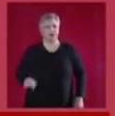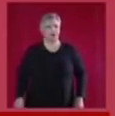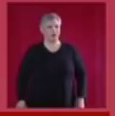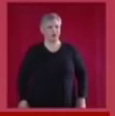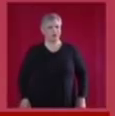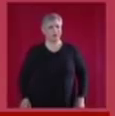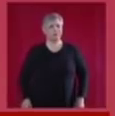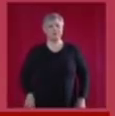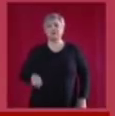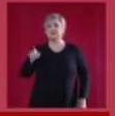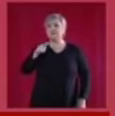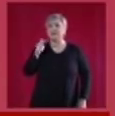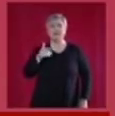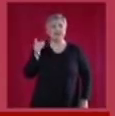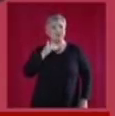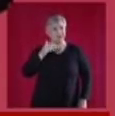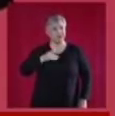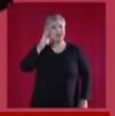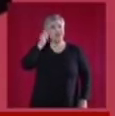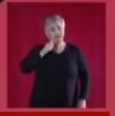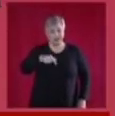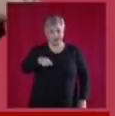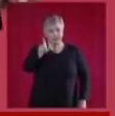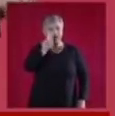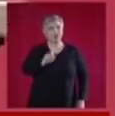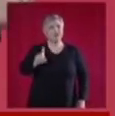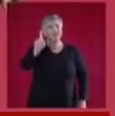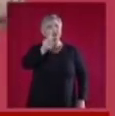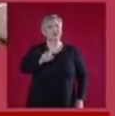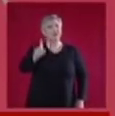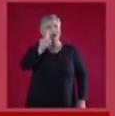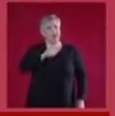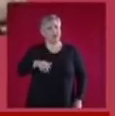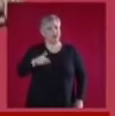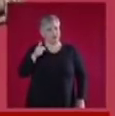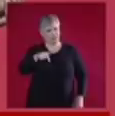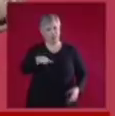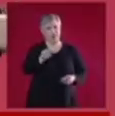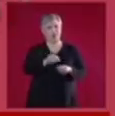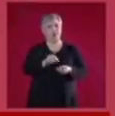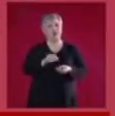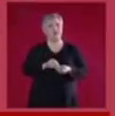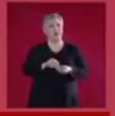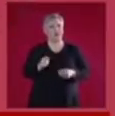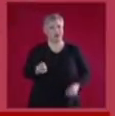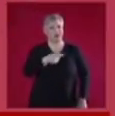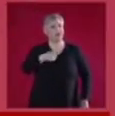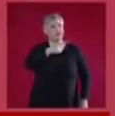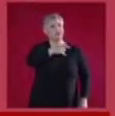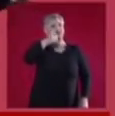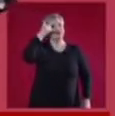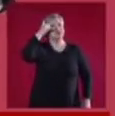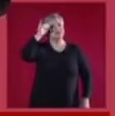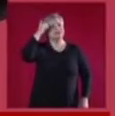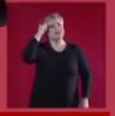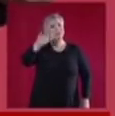βιάζεστε την κυριακή που μας έρχεται που εδώ στην ελλάδα θα σουβλίζουμε τα αρνί στην ισπανία θα πάρετε